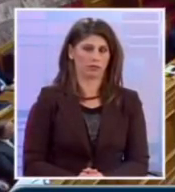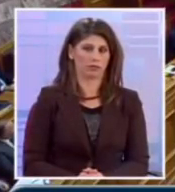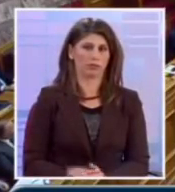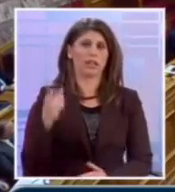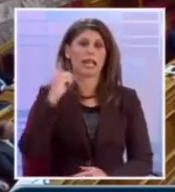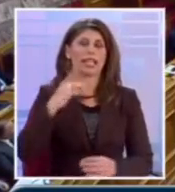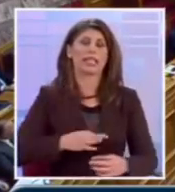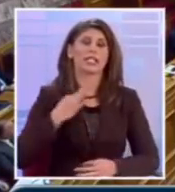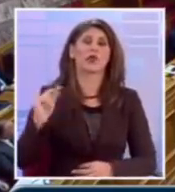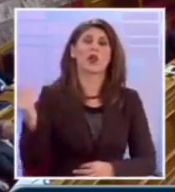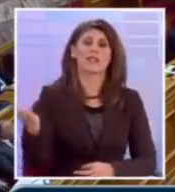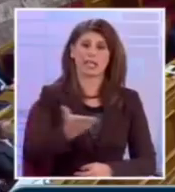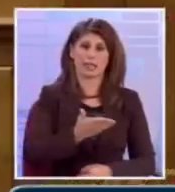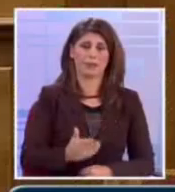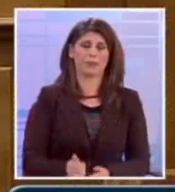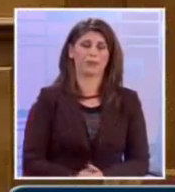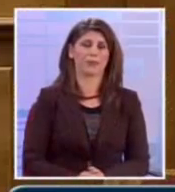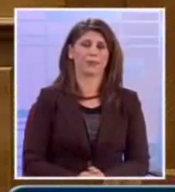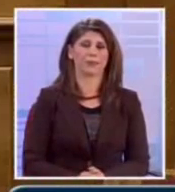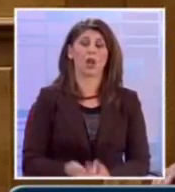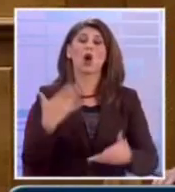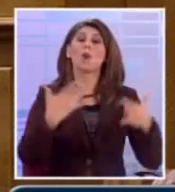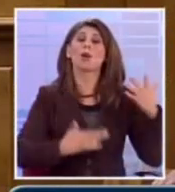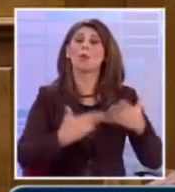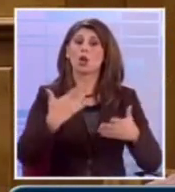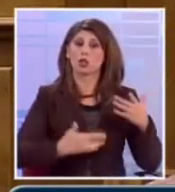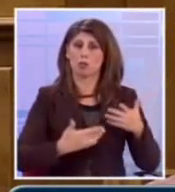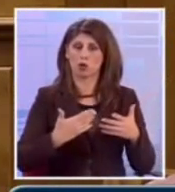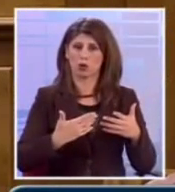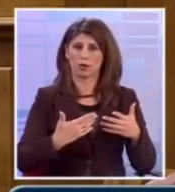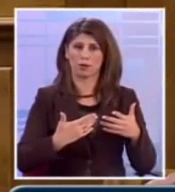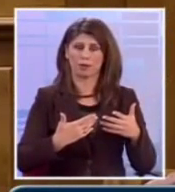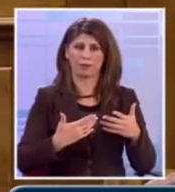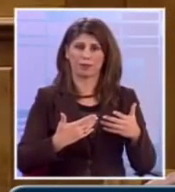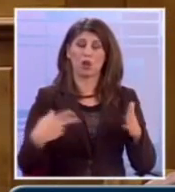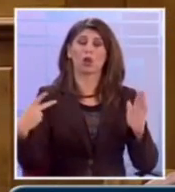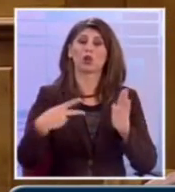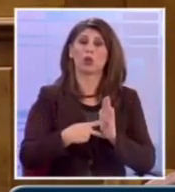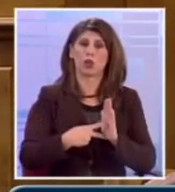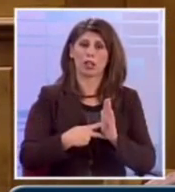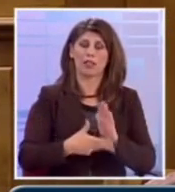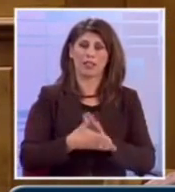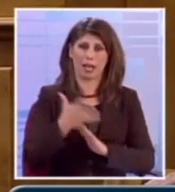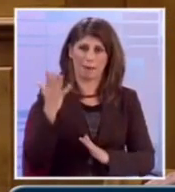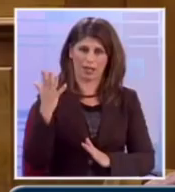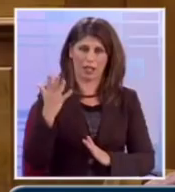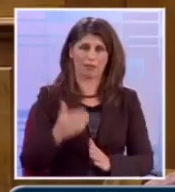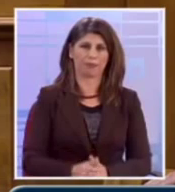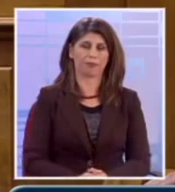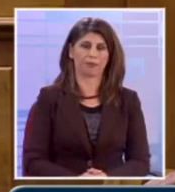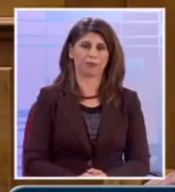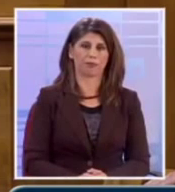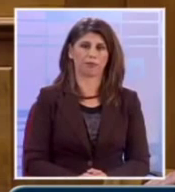Κυρίες και κύριοι βουλευτές, ο προϋπολογισμός του 2015